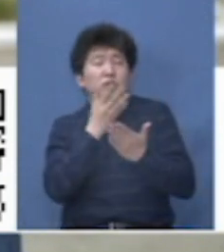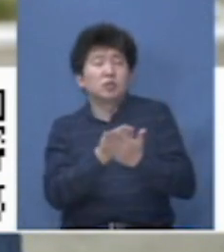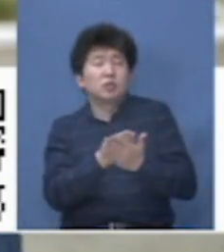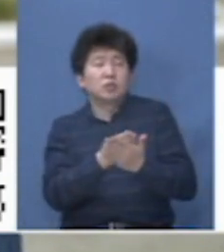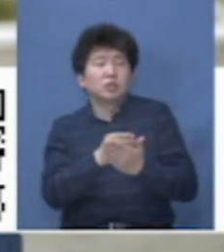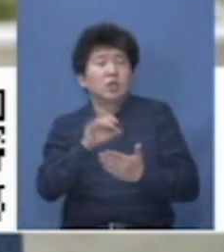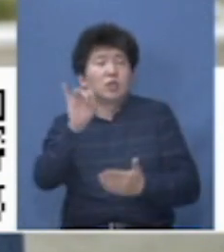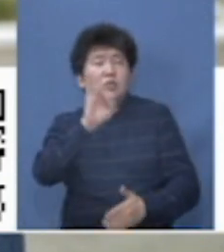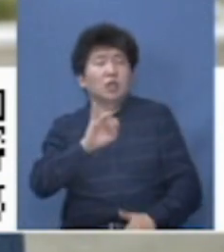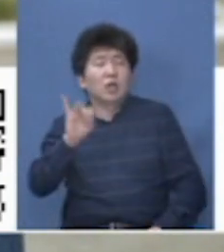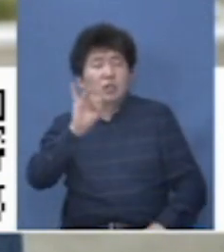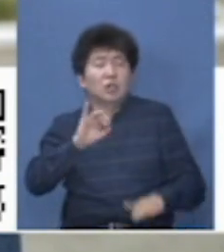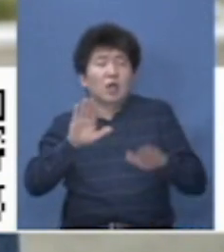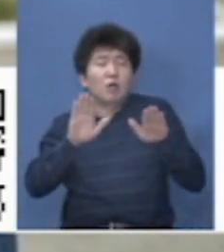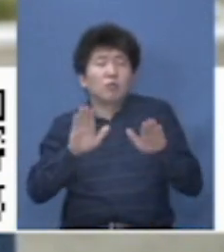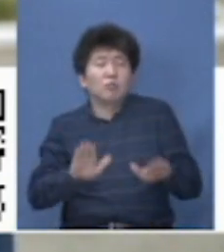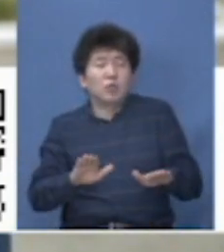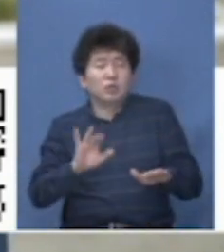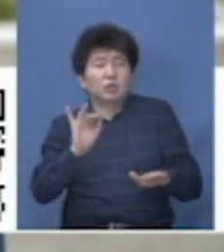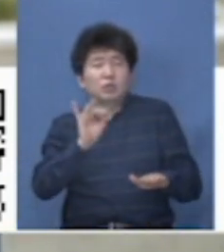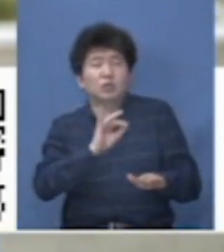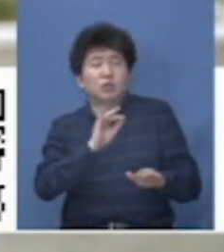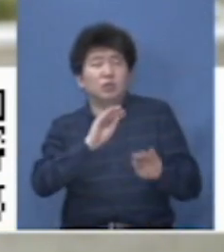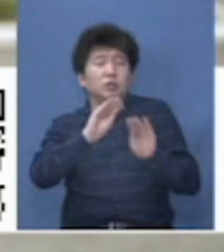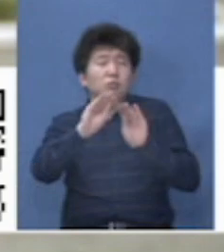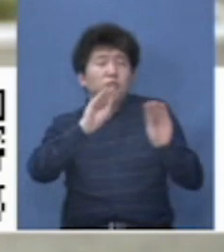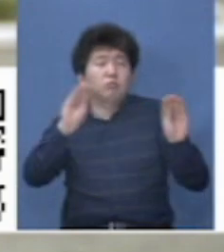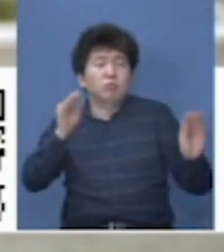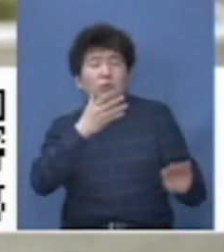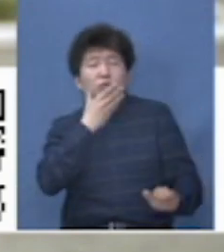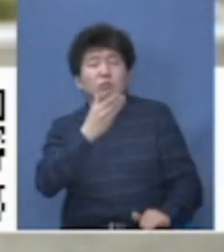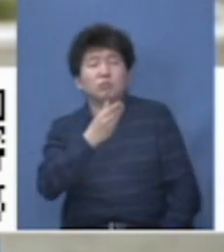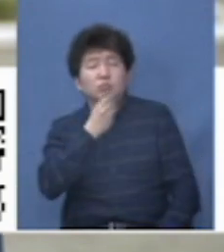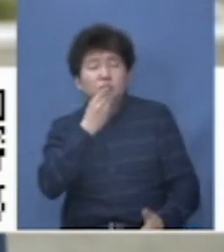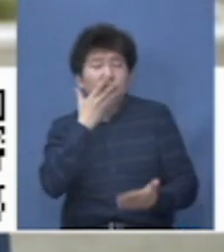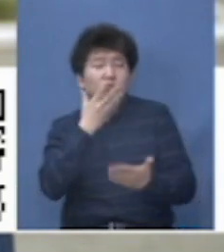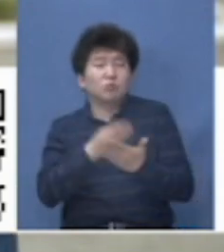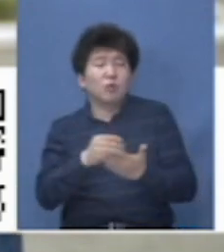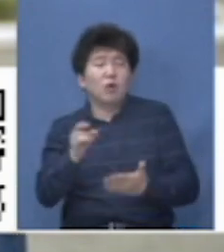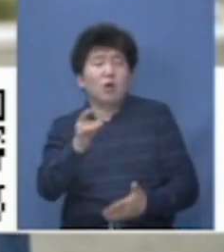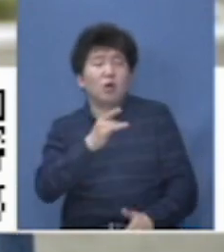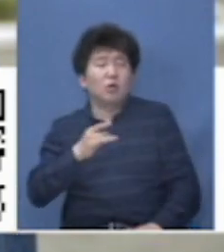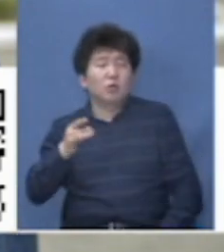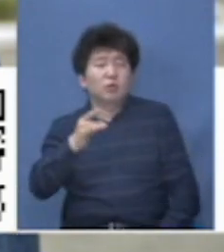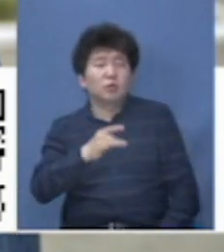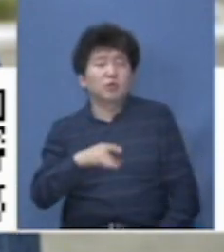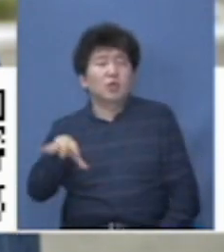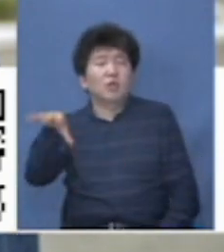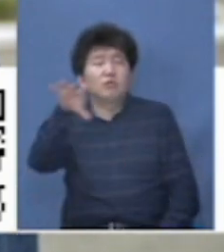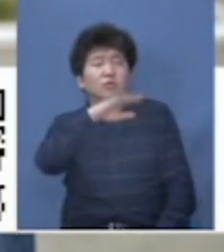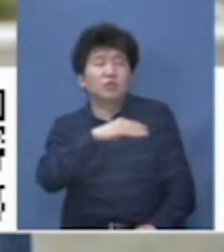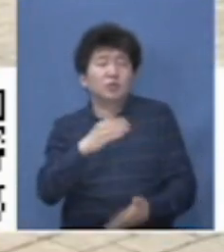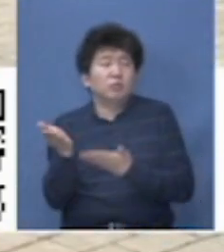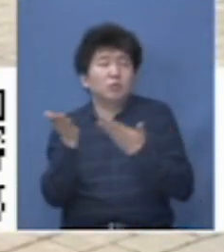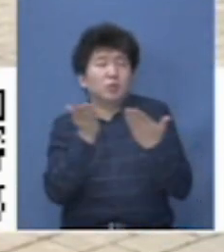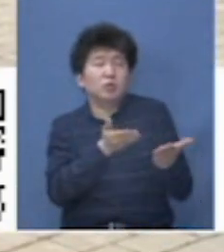места и благоустройство нашего района. Я приглашаю всех наших молодых людей и наших жителей принять участие в